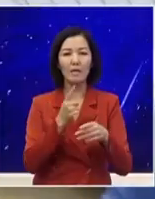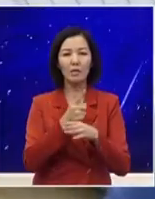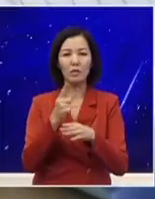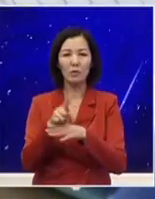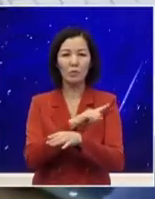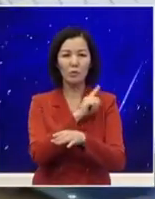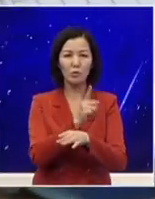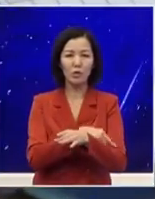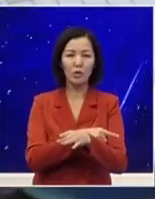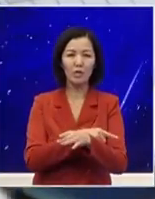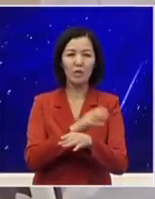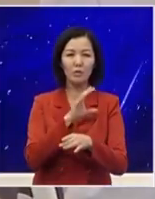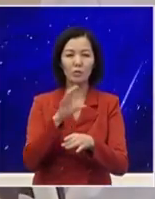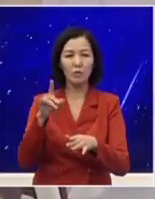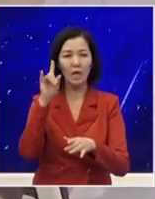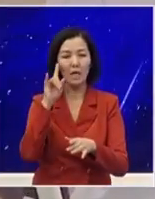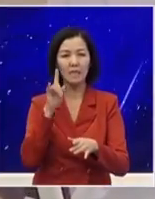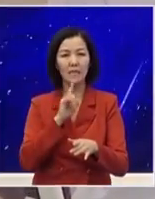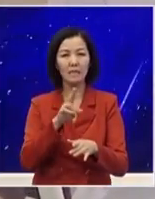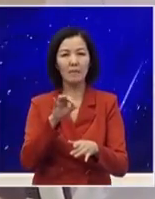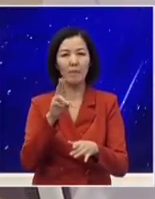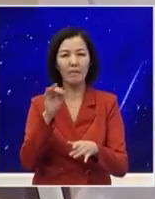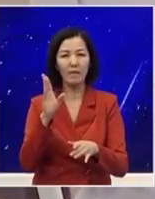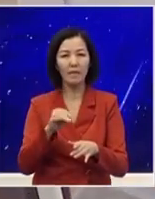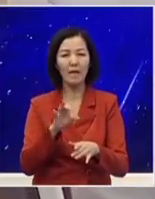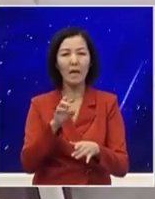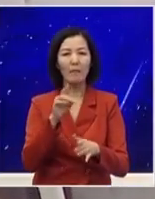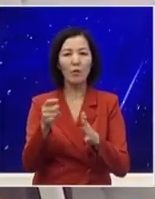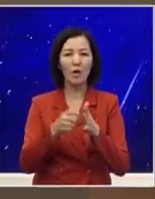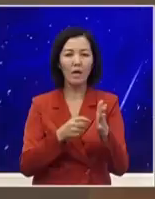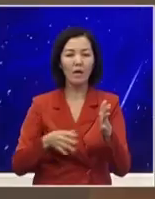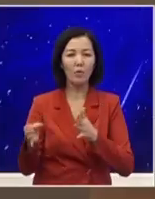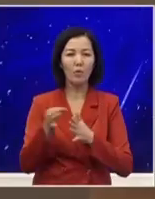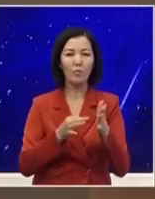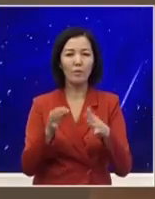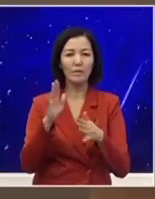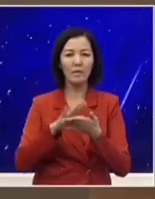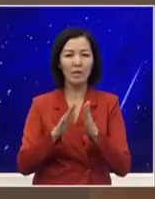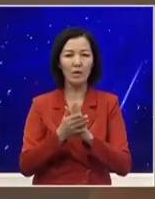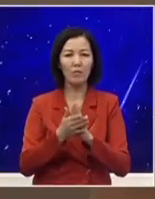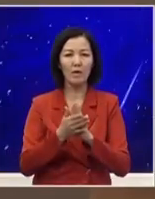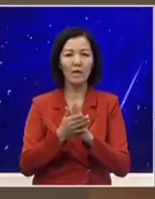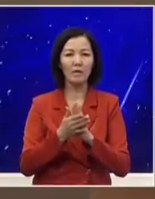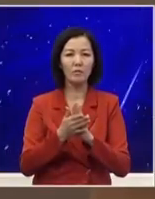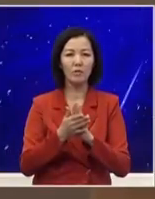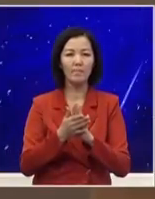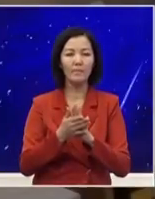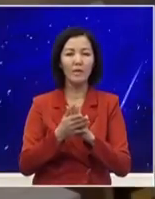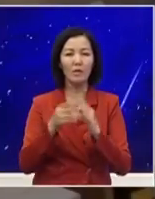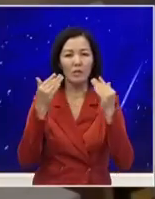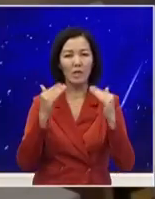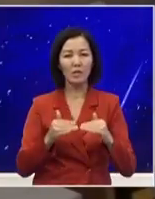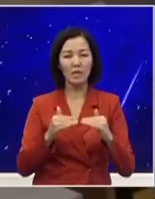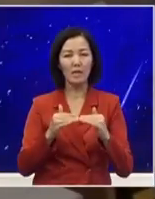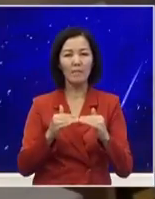күшейтті. Бұдан бөлек солтүстік Қазақстан, Павлодар, Ақмола және Қарағанды облыстарында да эпидемиологиялық ахуал салыстырмалы түрде